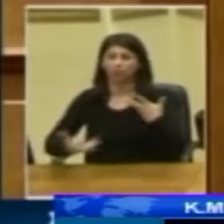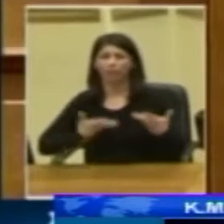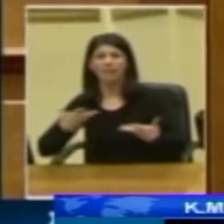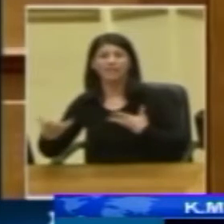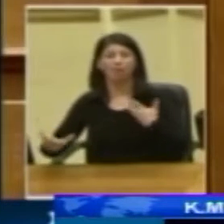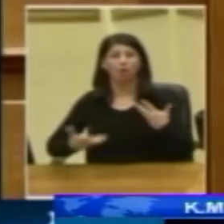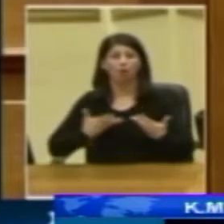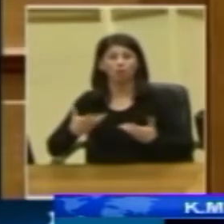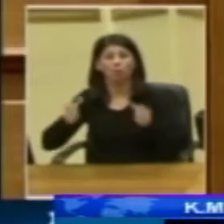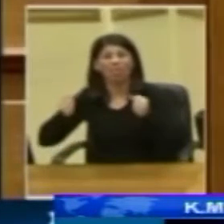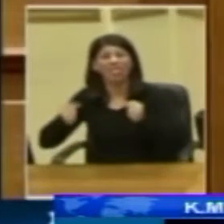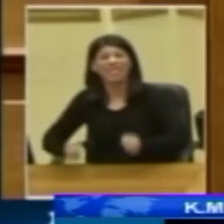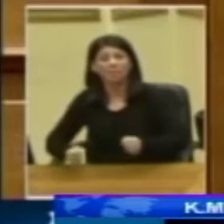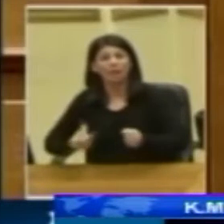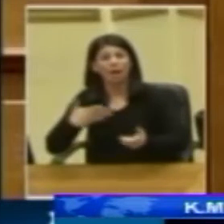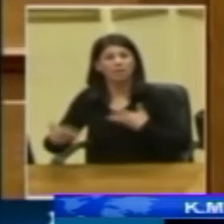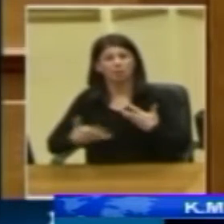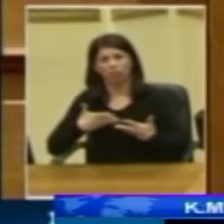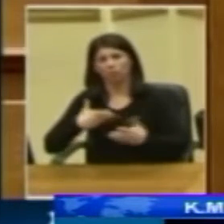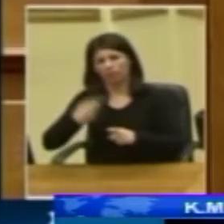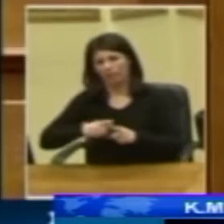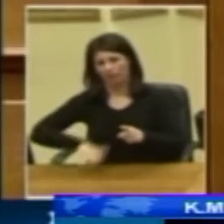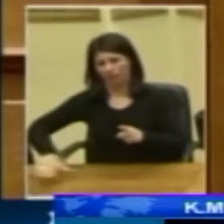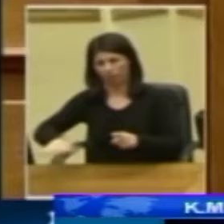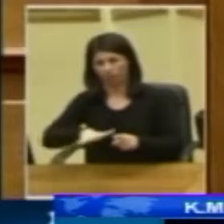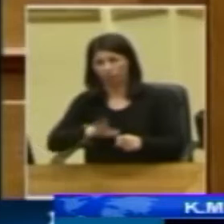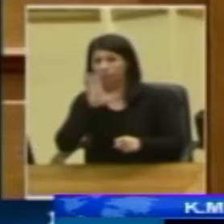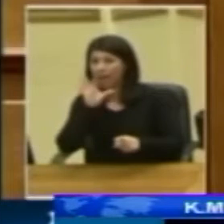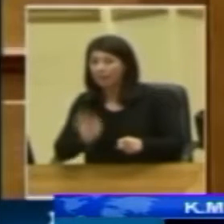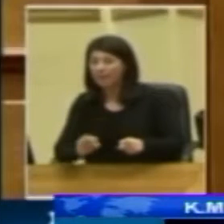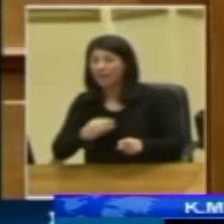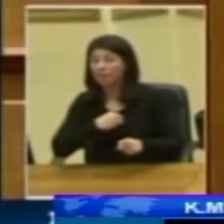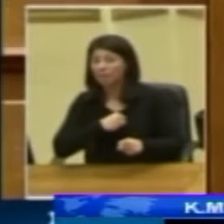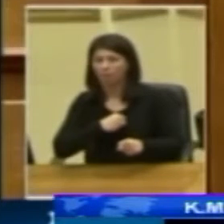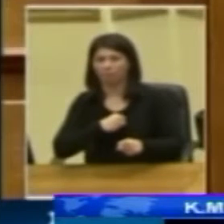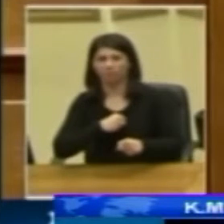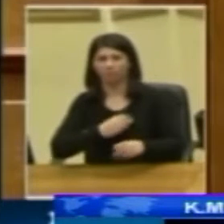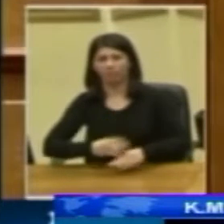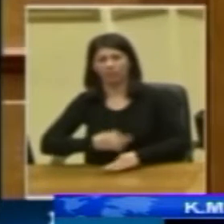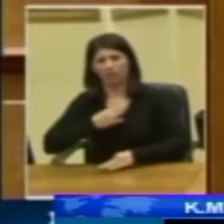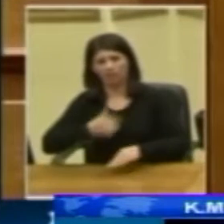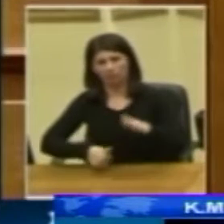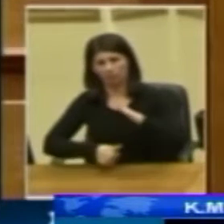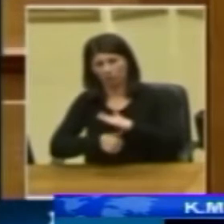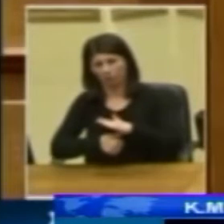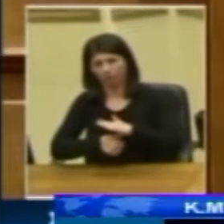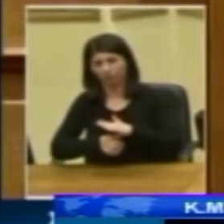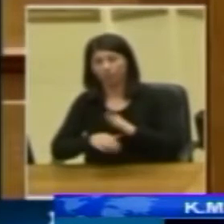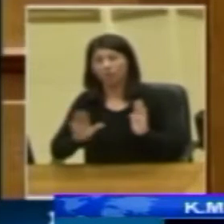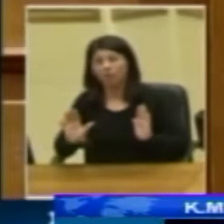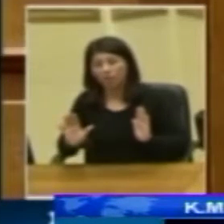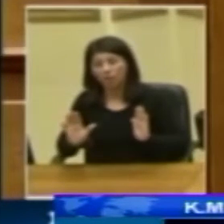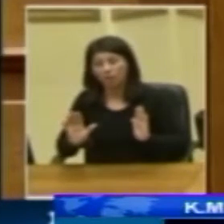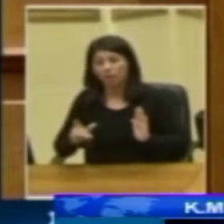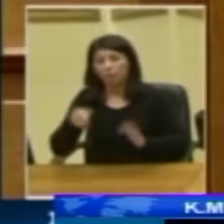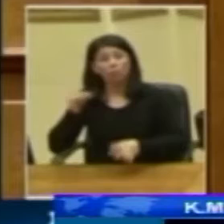μας. Και λυπάμαι πραγματικά, κύριε Πρόεδρε, που η